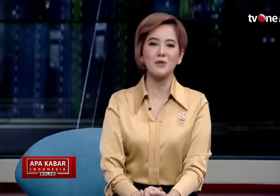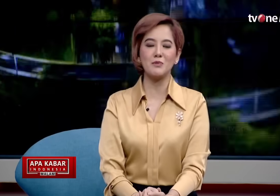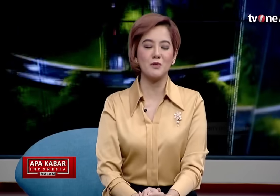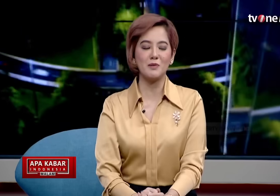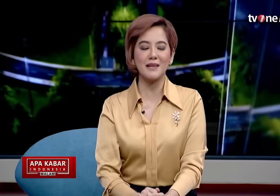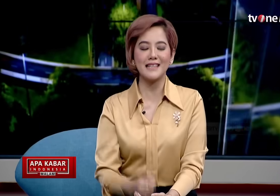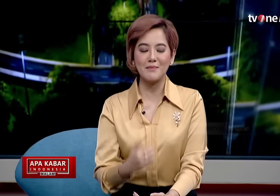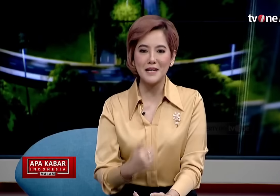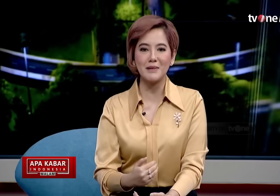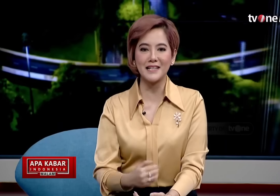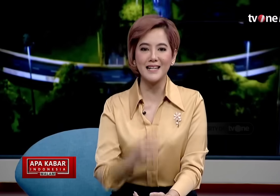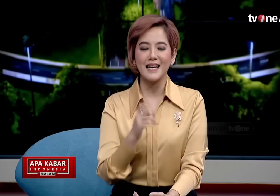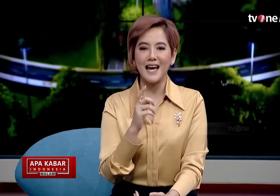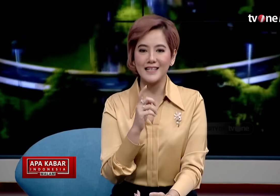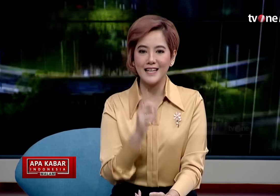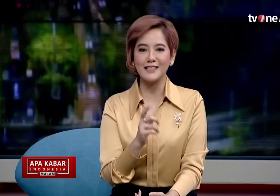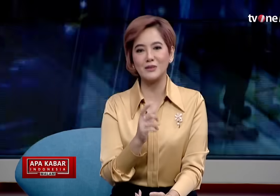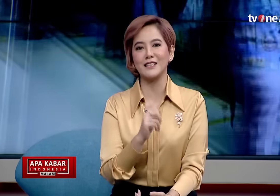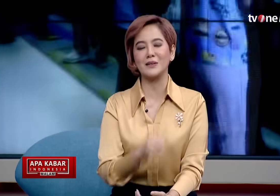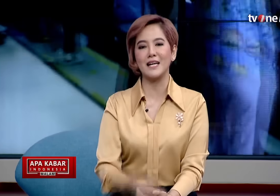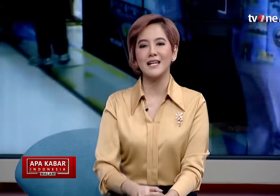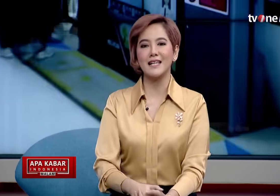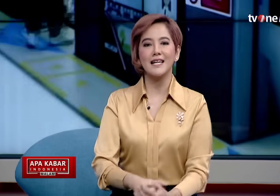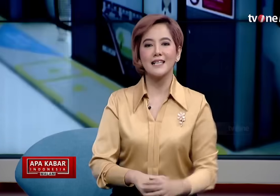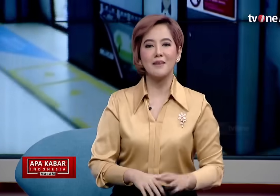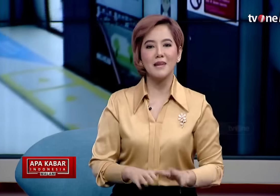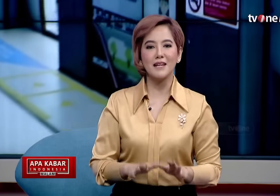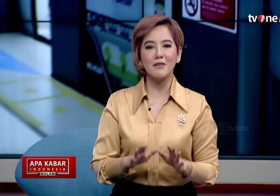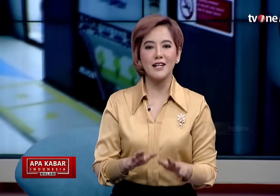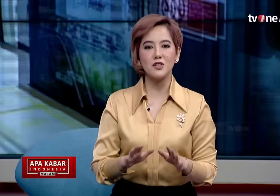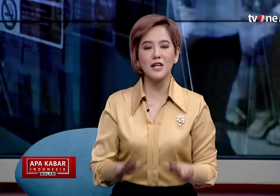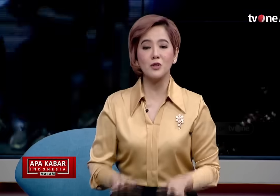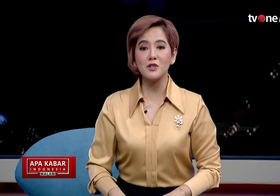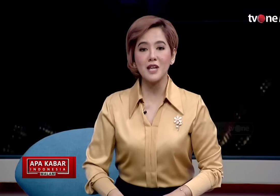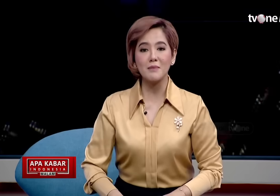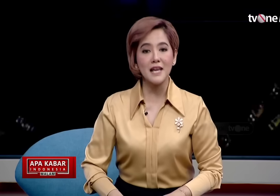Februari 2024. Kami kabarkan, Anda tentukan tentunya. Nah, kami akan bawa